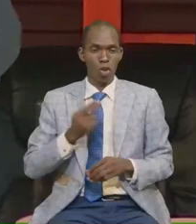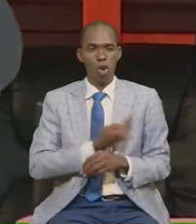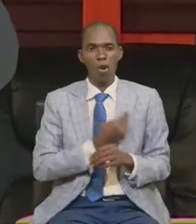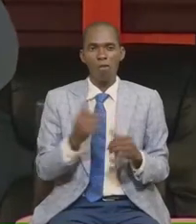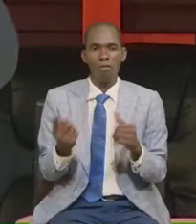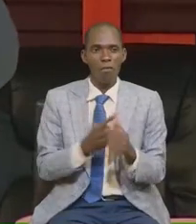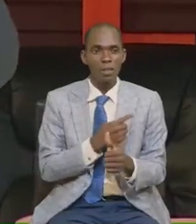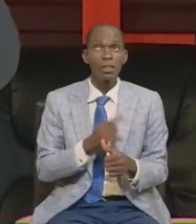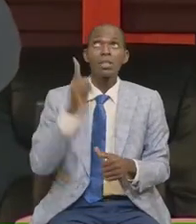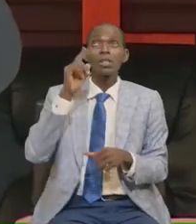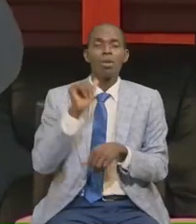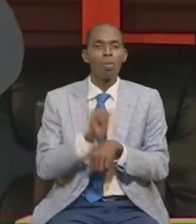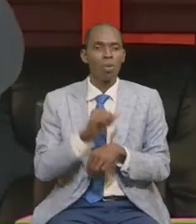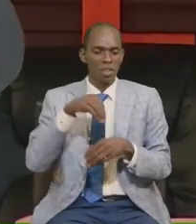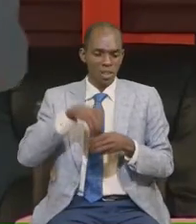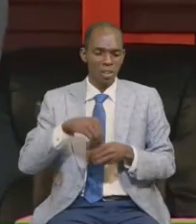nous d'abord.